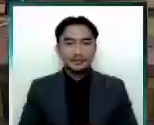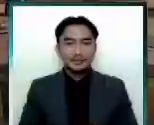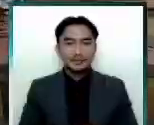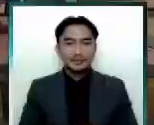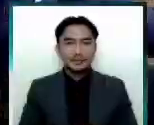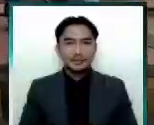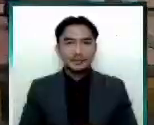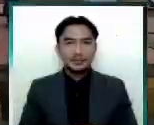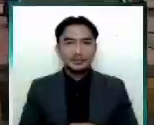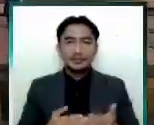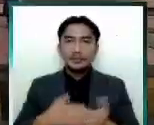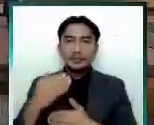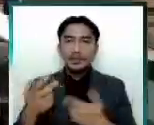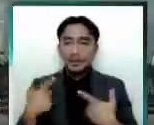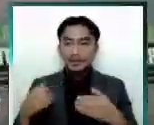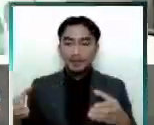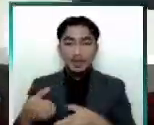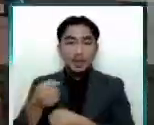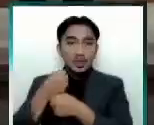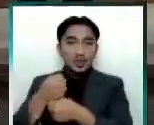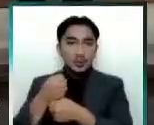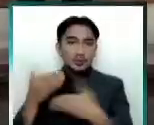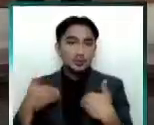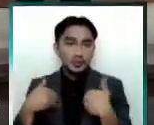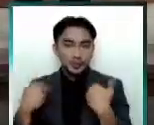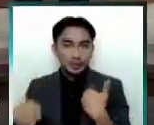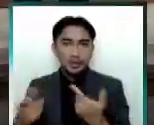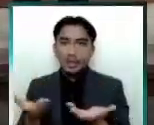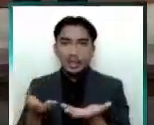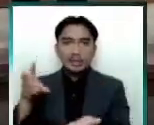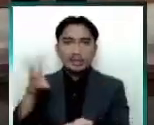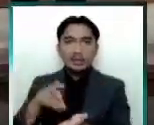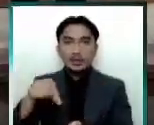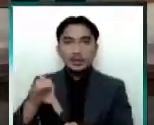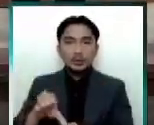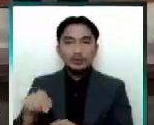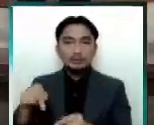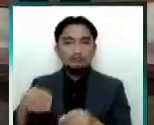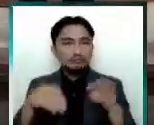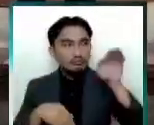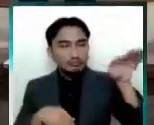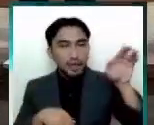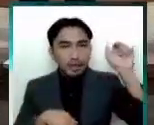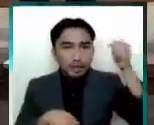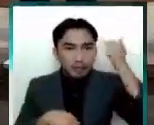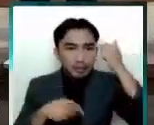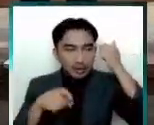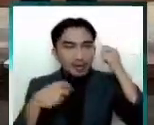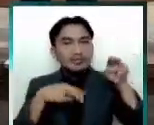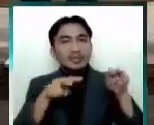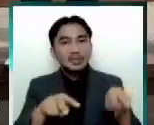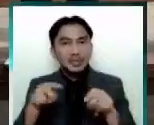Nagsagawa rin ng rally ang ilang grupo ng kabataan sa Quezon City. Ang panawagan naman nila sa gobyerno, bantayan ang karagatan ng bansa